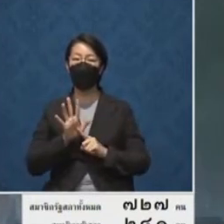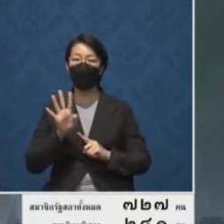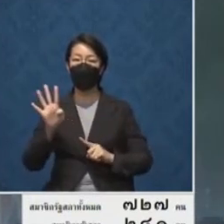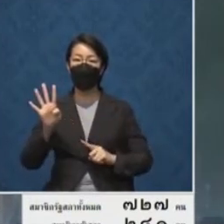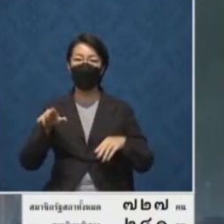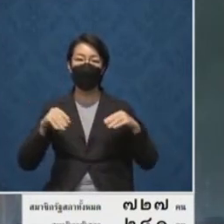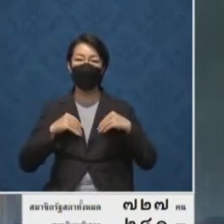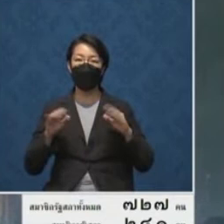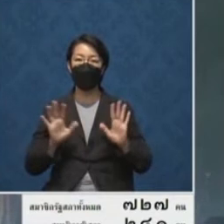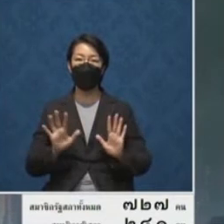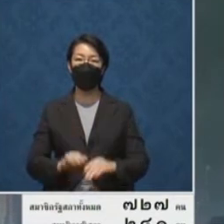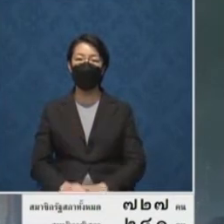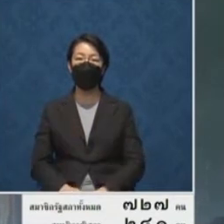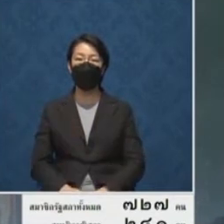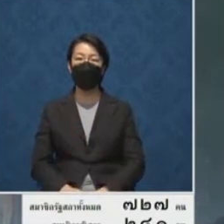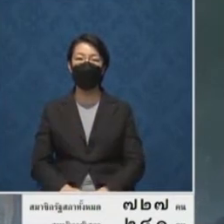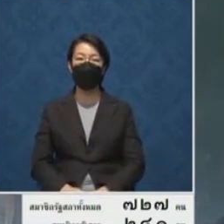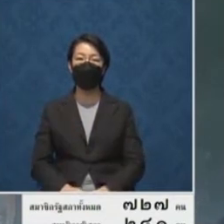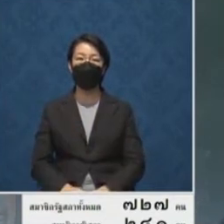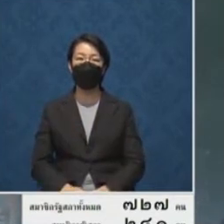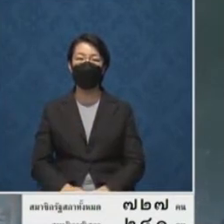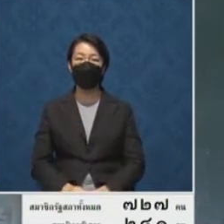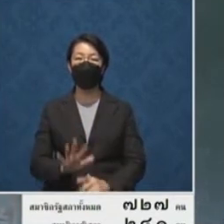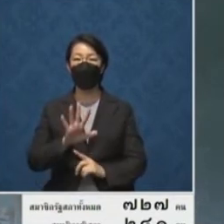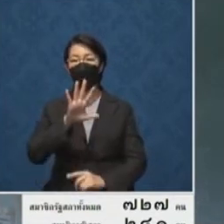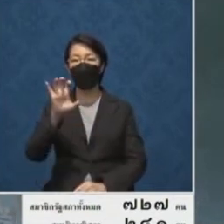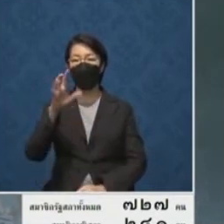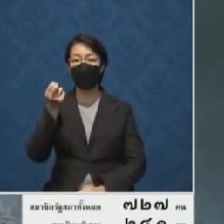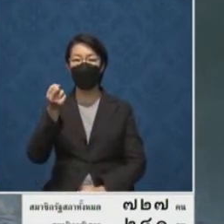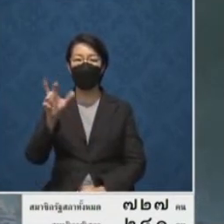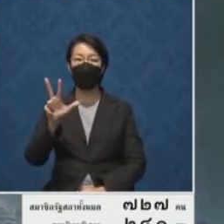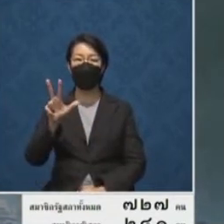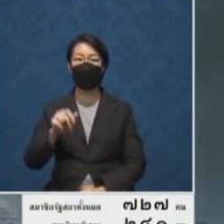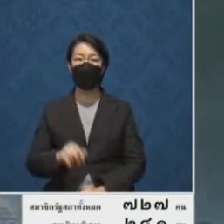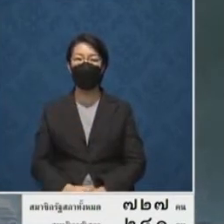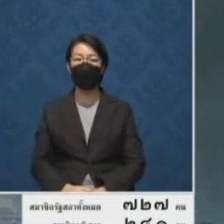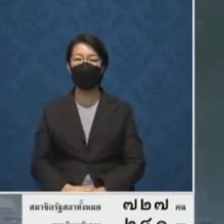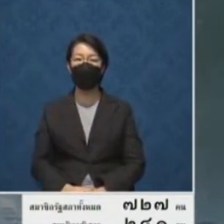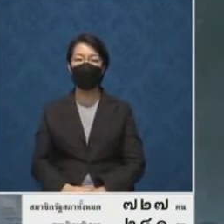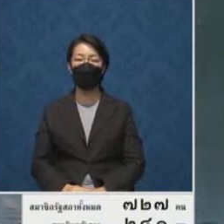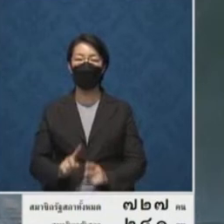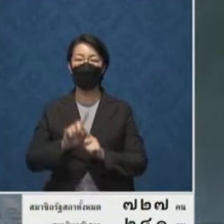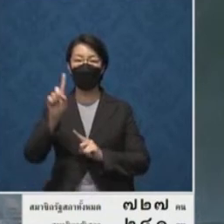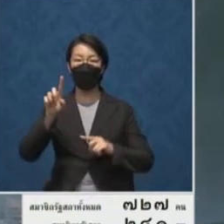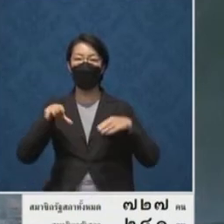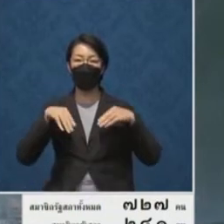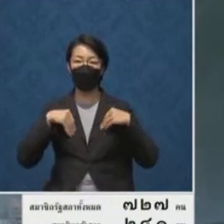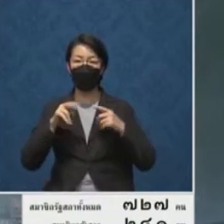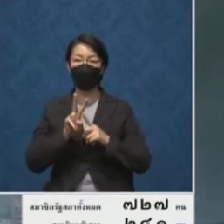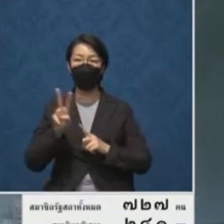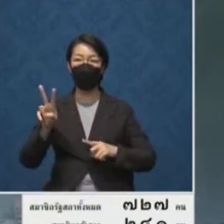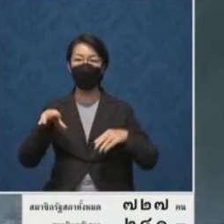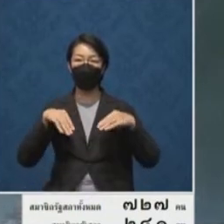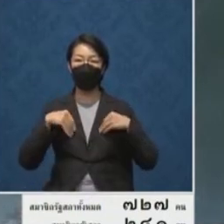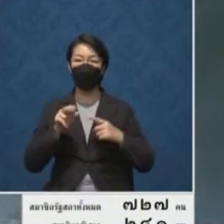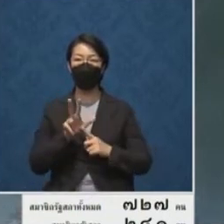การและ4ไม่รับหลักการครับ 513นายศิรสิทธิ์เลิศด้วยลา ภ1รับหลักการ